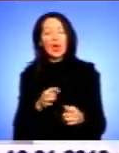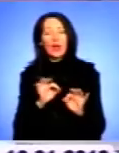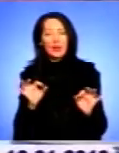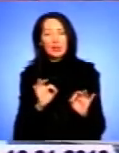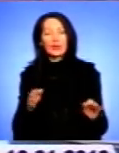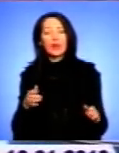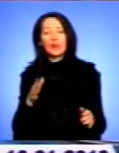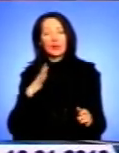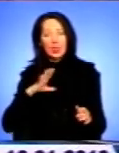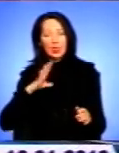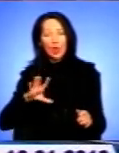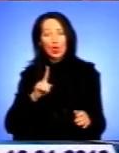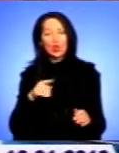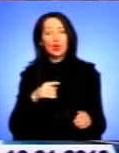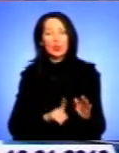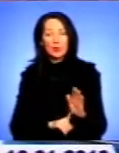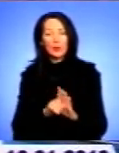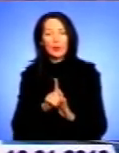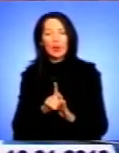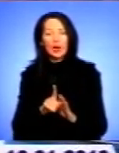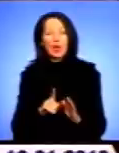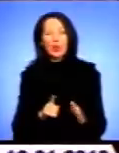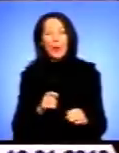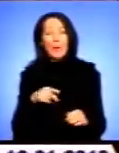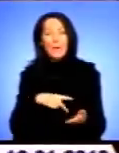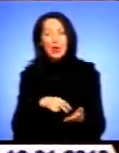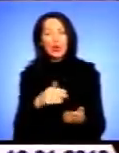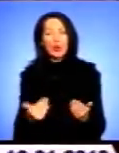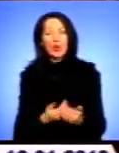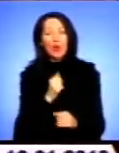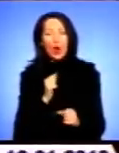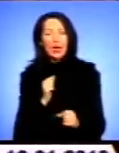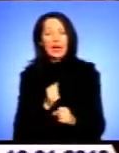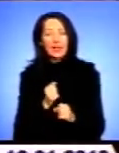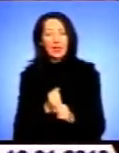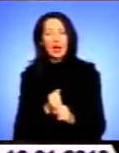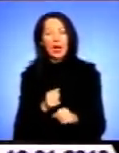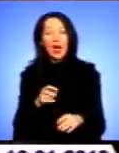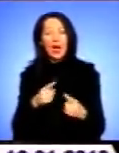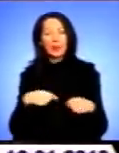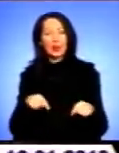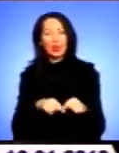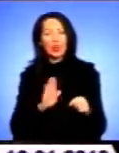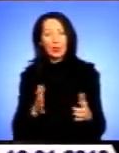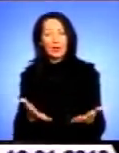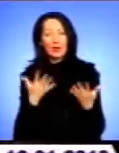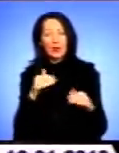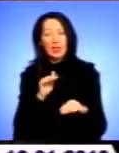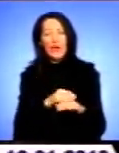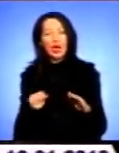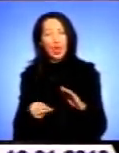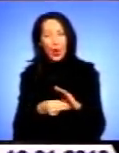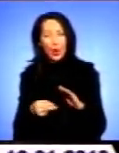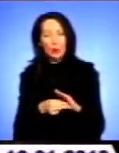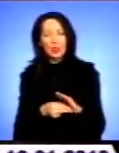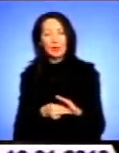оперативника підрозділ ефективніше викриватиме факти корупції та протистоятиме організованій злочинності. Вважаю, що колектив